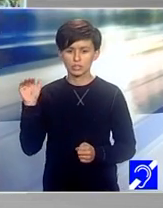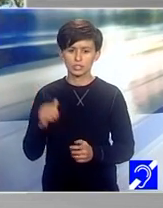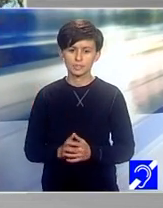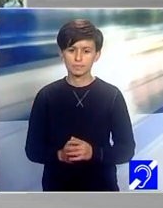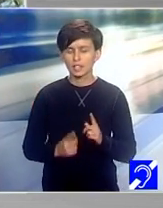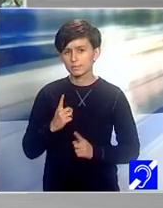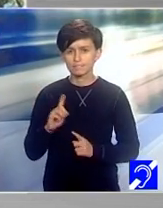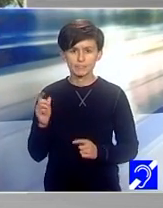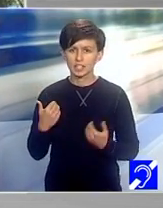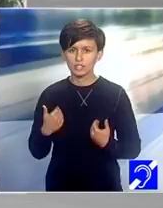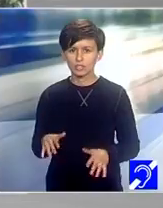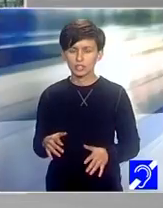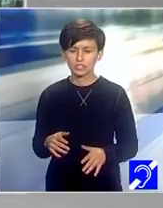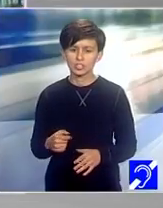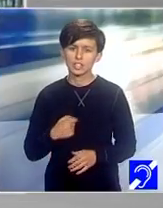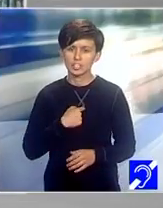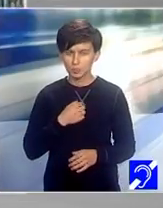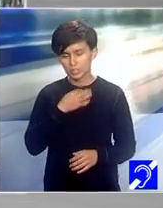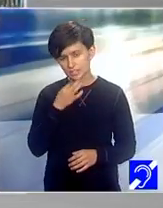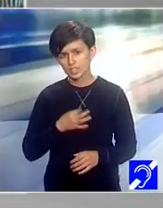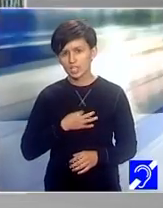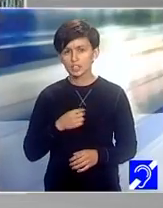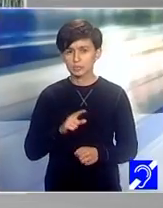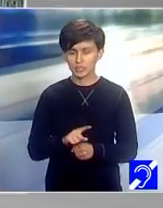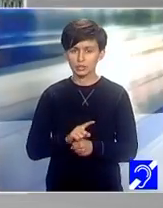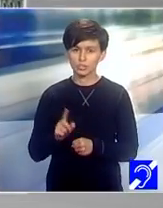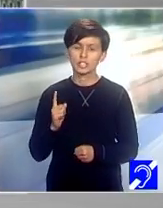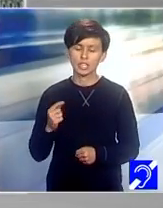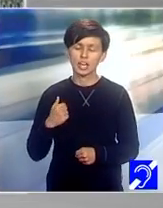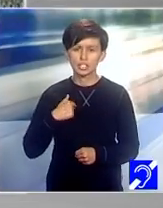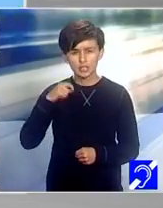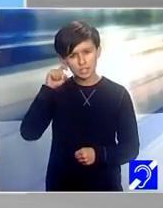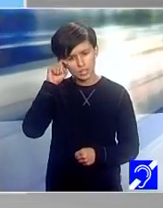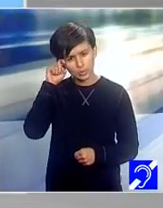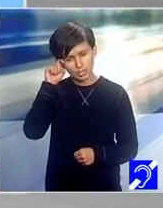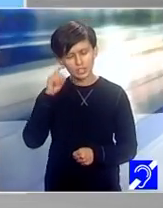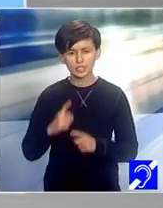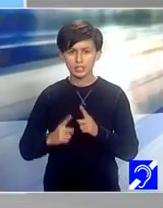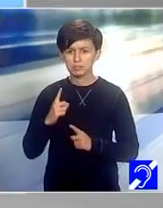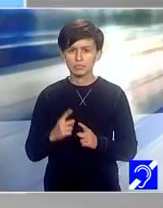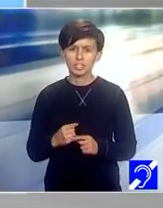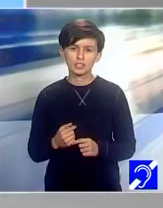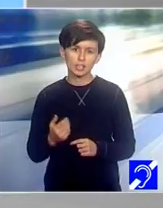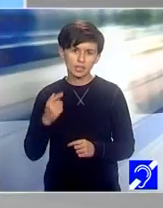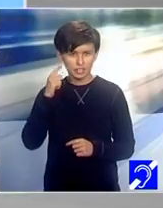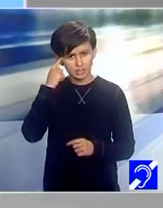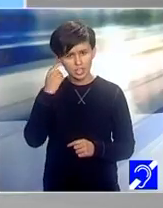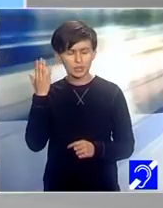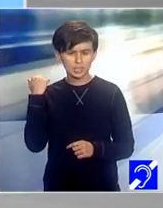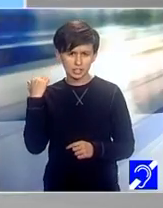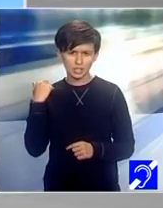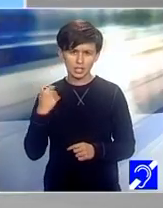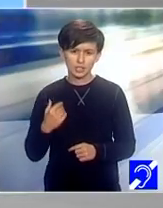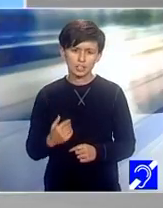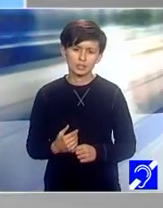cu siguranță ni se pot reproșa lucruri, dar din punctul meu de vedere, nu știu, dacă ar fi să dăm timp înapoi, nu pot să-mi dau seama nici astăzi